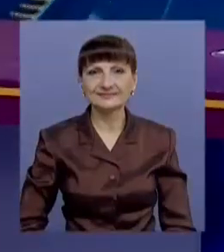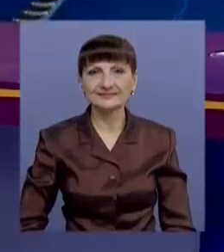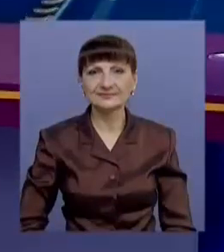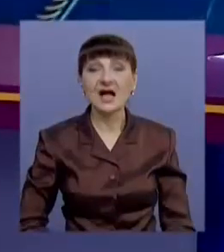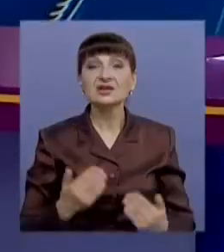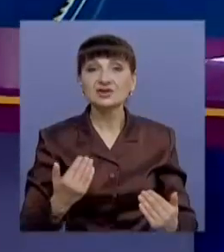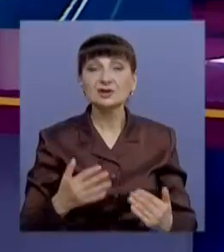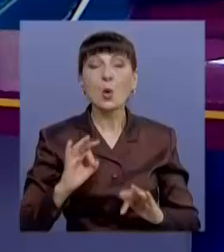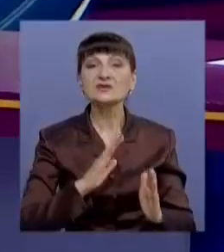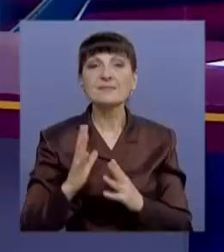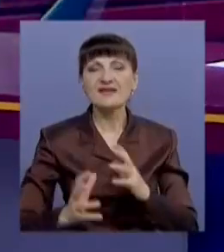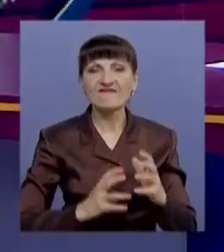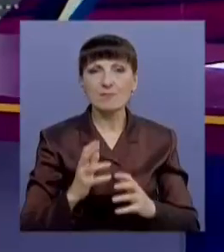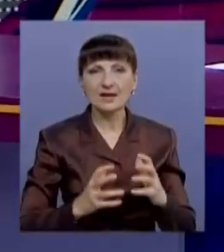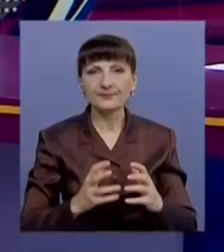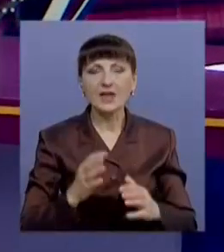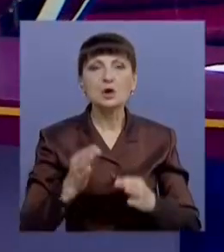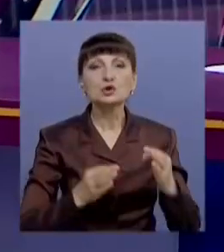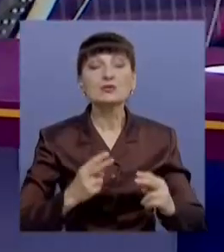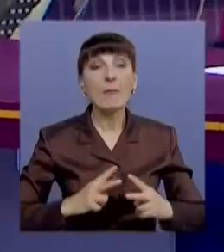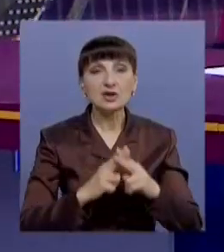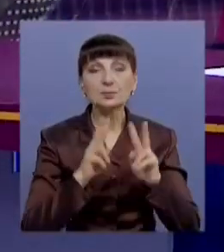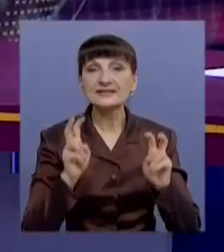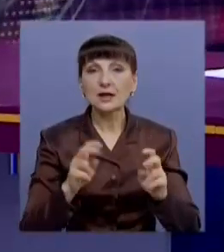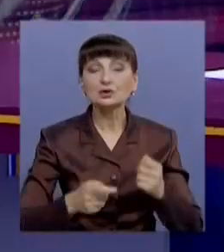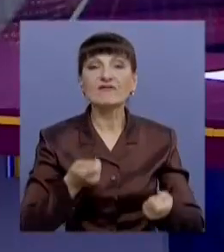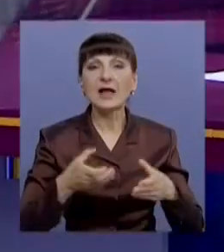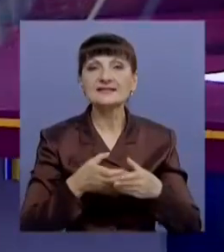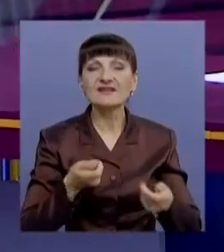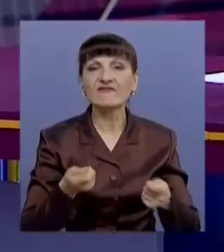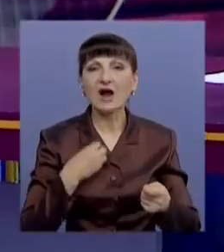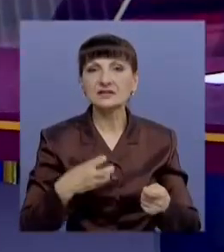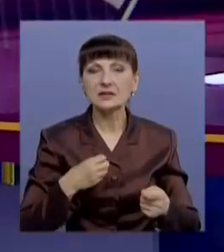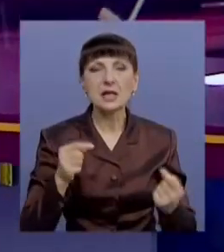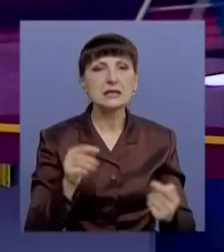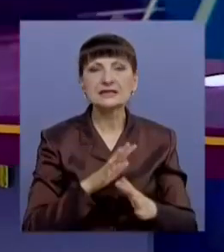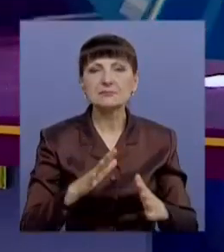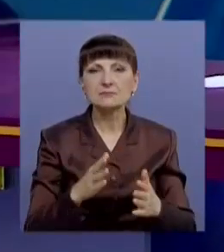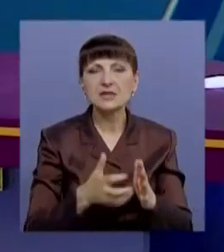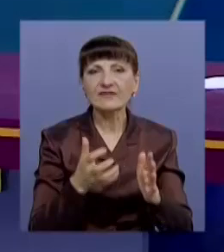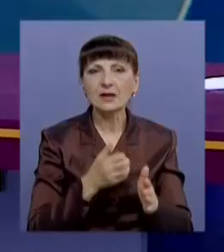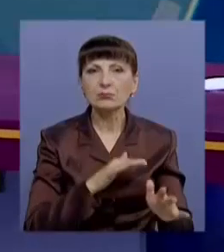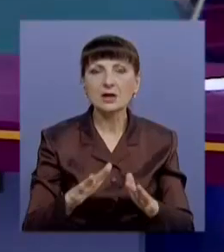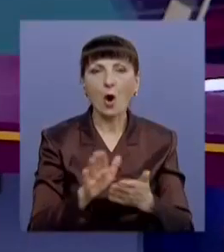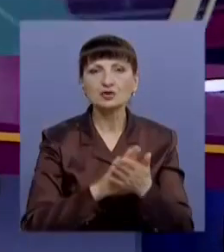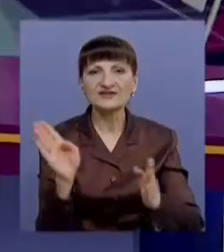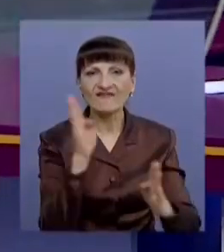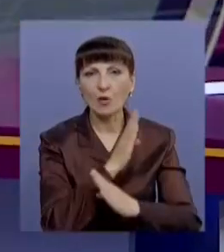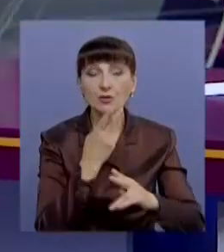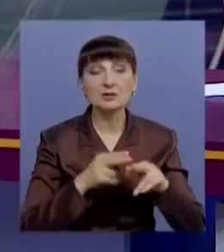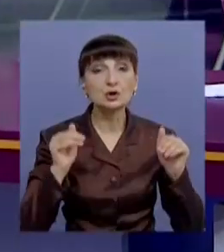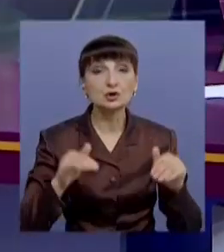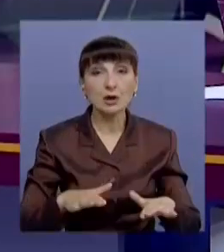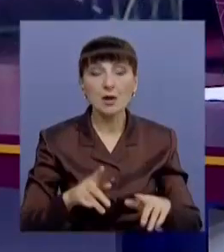А сейчас о событиях в мире. Суд Парижа признал, что власти Франции приняли недостаточные меры для очистки воздуха. Это решение